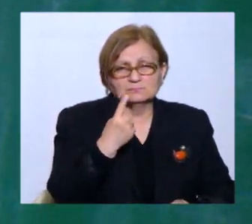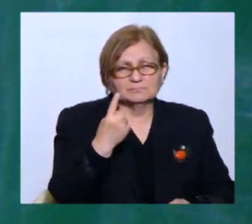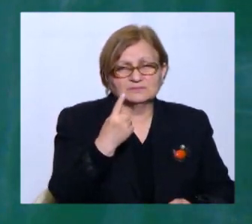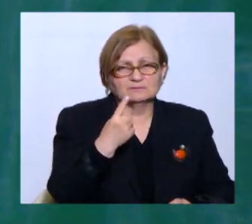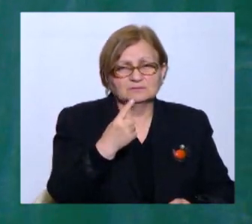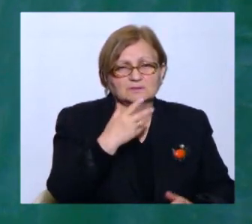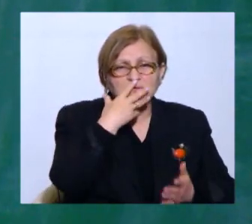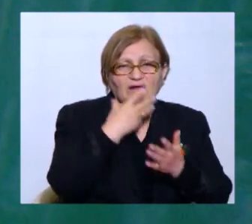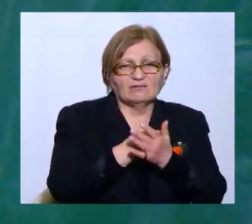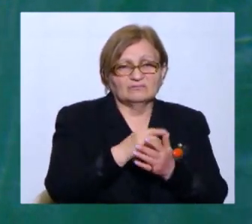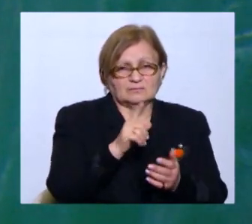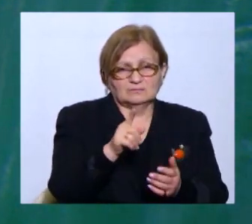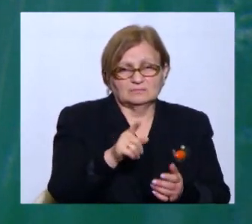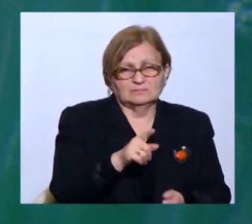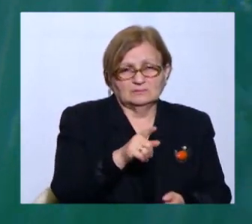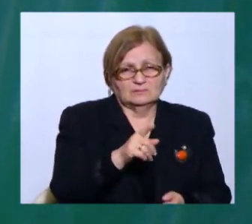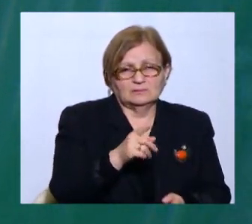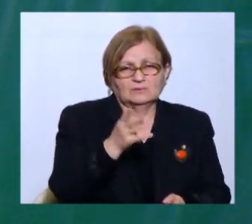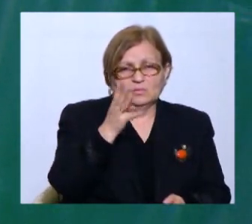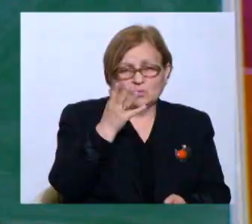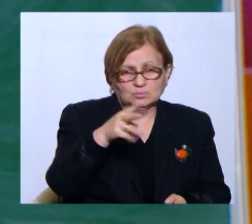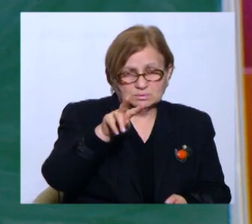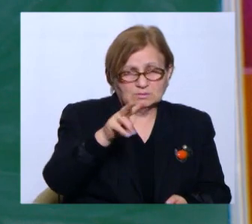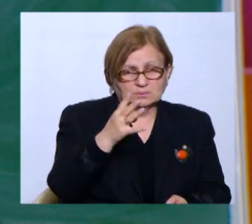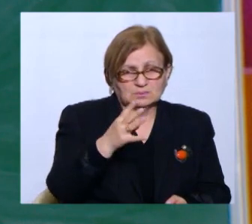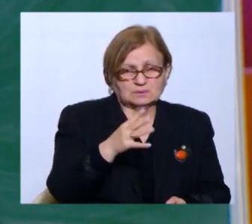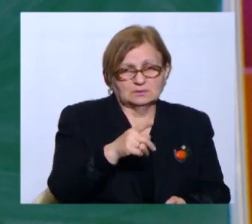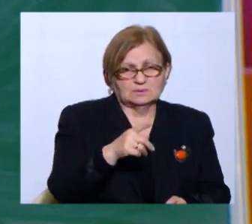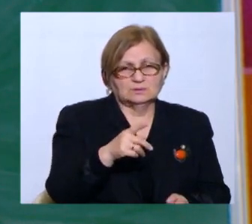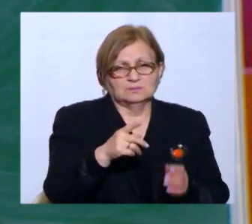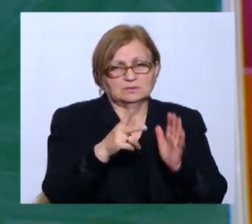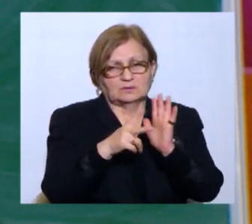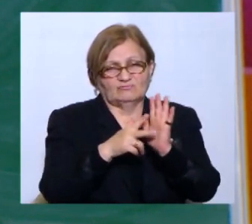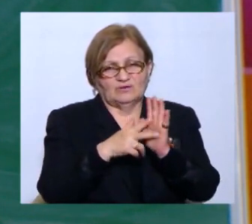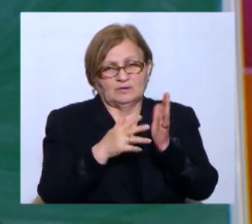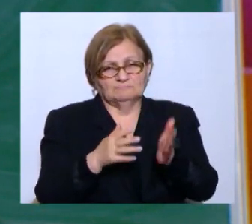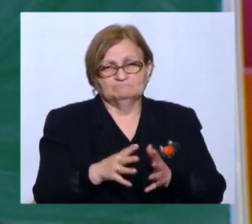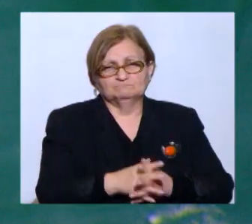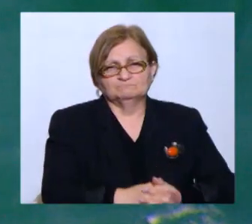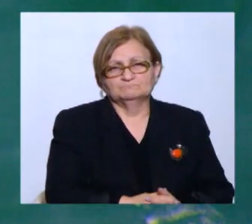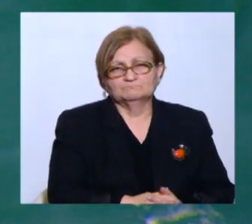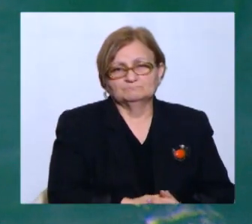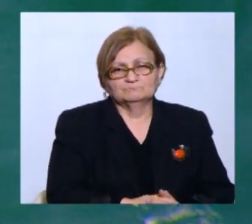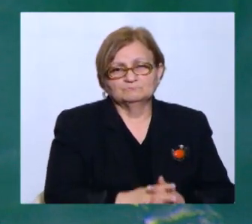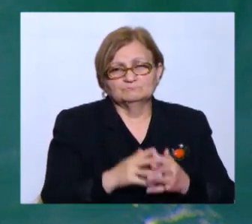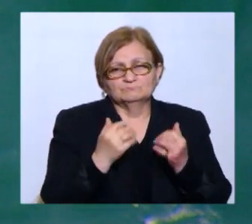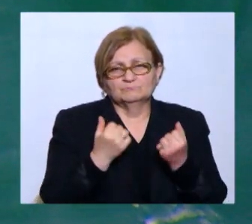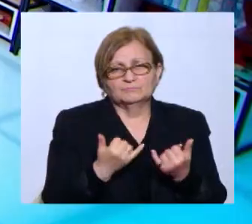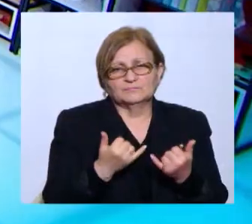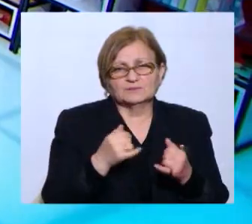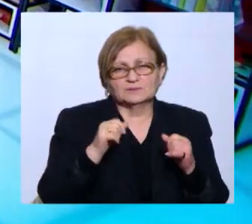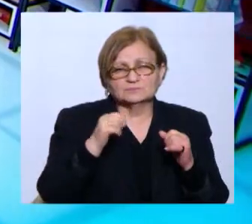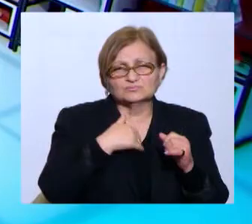რიცხვი არის საკუთარი თავი, 2/2 ხარისხში ვიცით რომ 4-ია და 2/3 ხარისხში არის 8. ეხლა შევეცადოთ ამ ფუნქციის